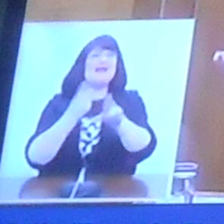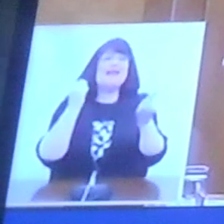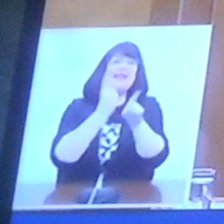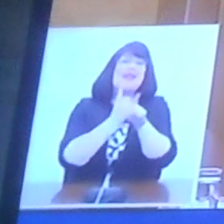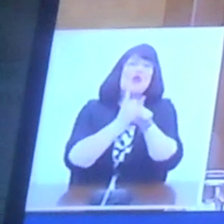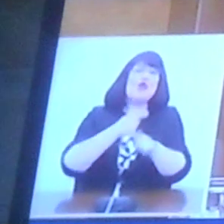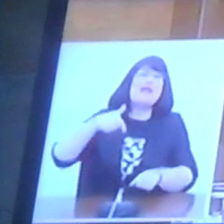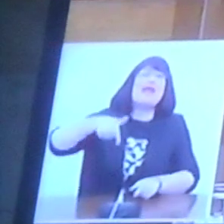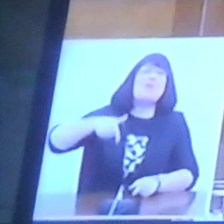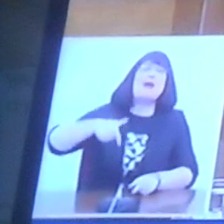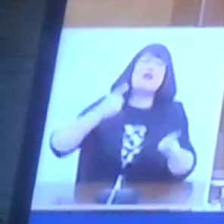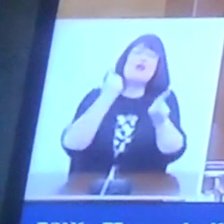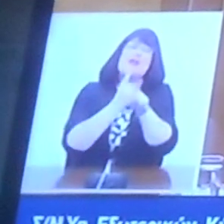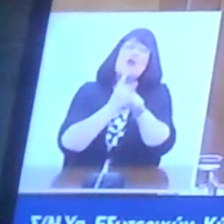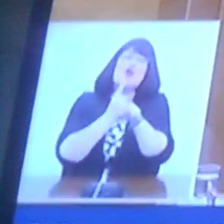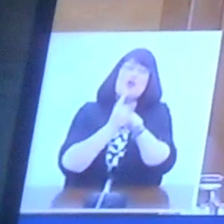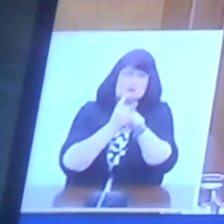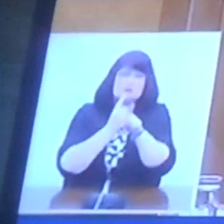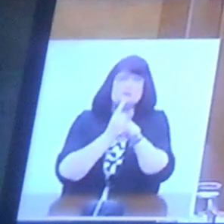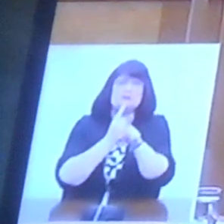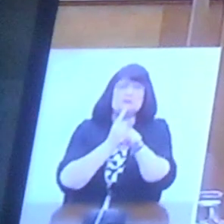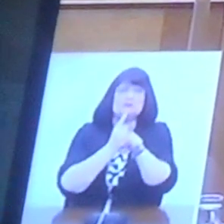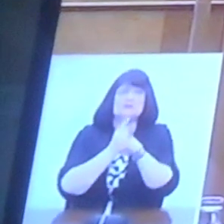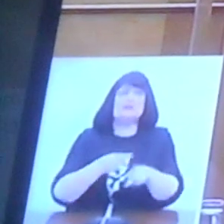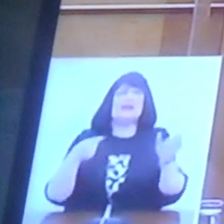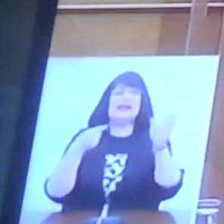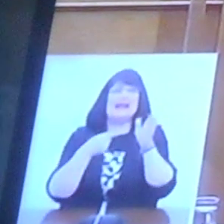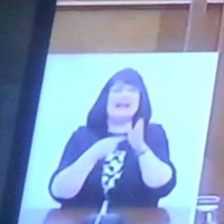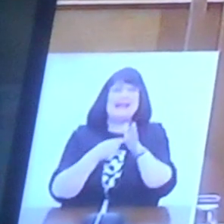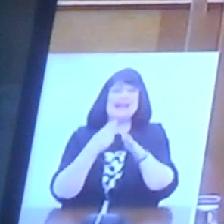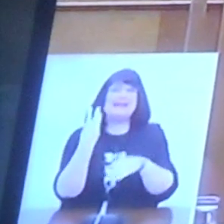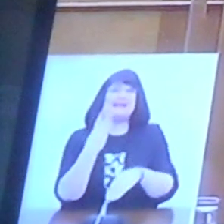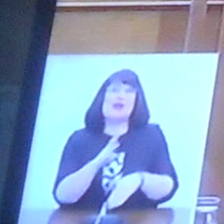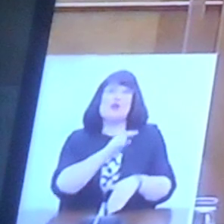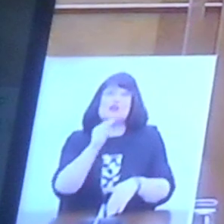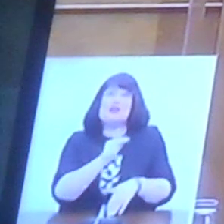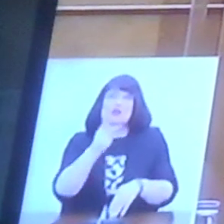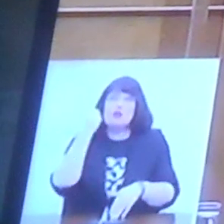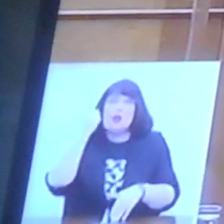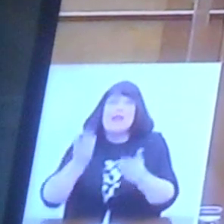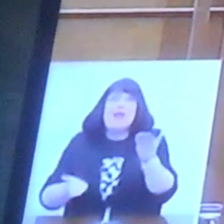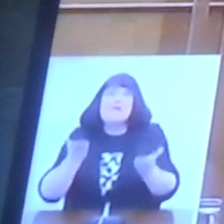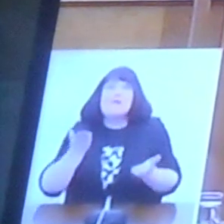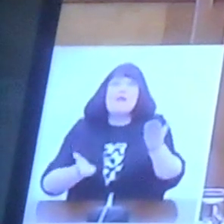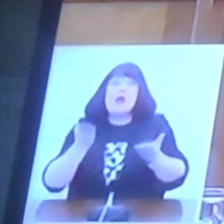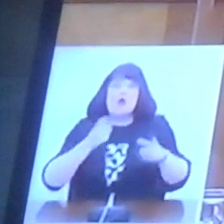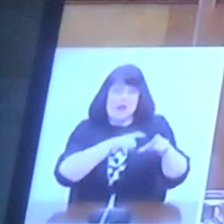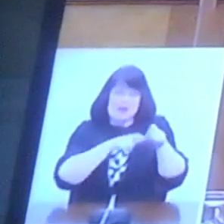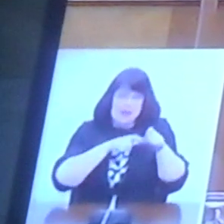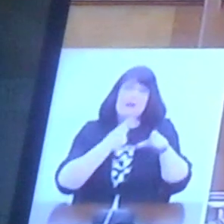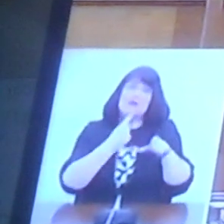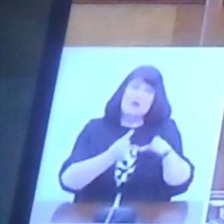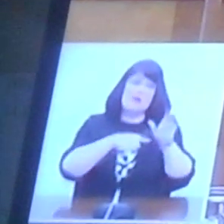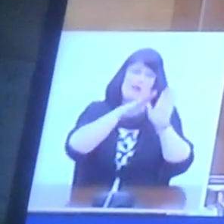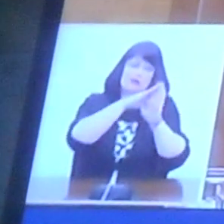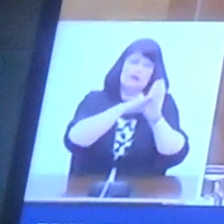ποσότητα. Χθες. 1.300 ευρώ το κιλό. Χθες. Η εταιρεία κλιμακωτά,